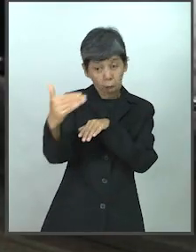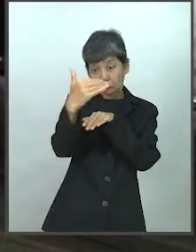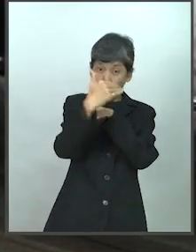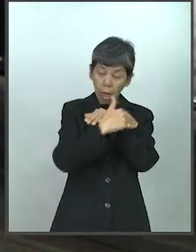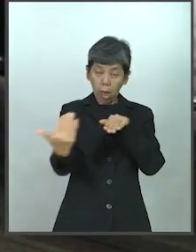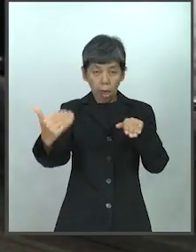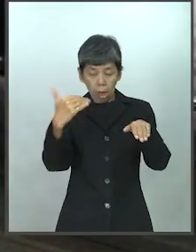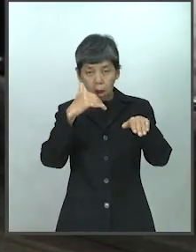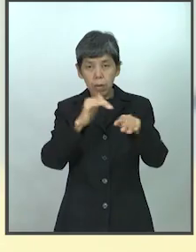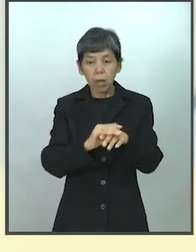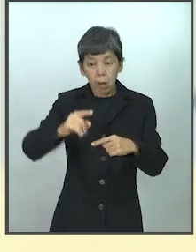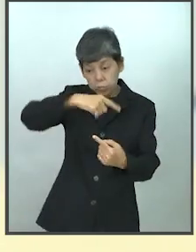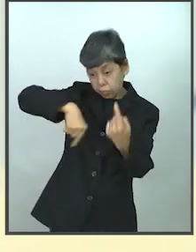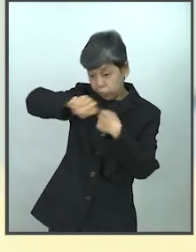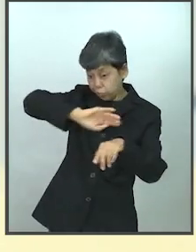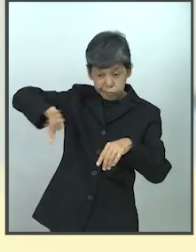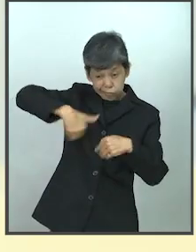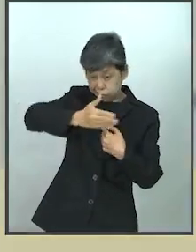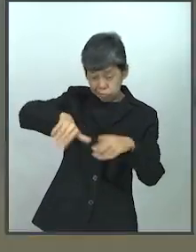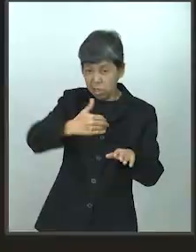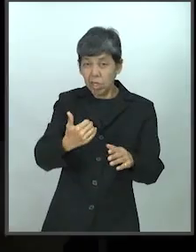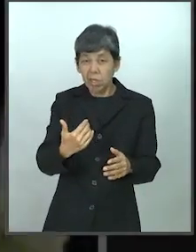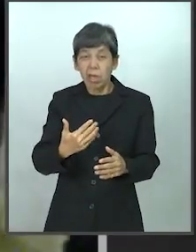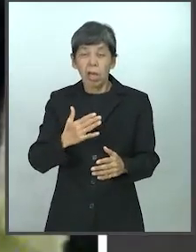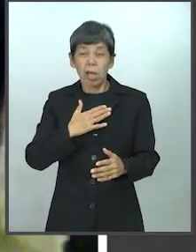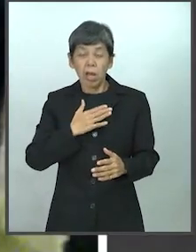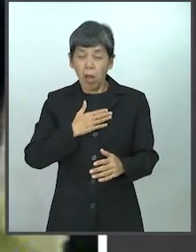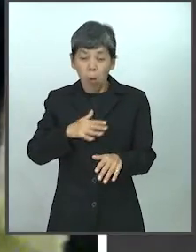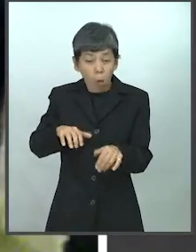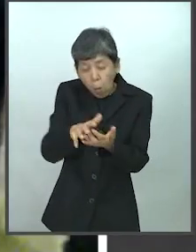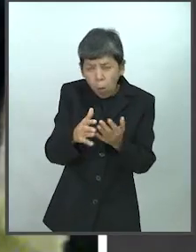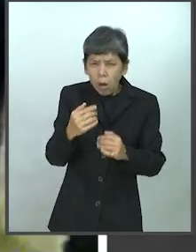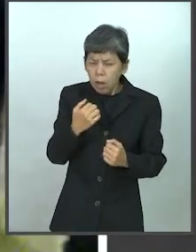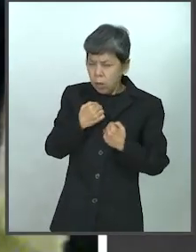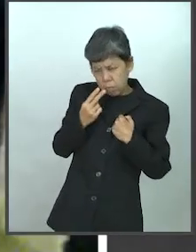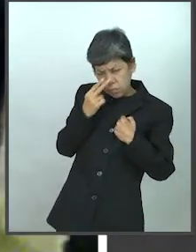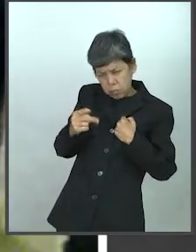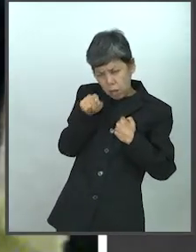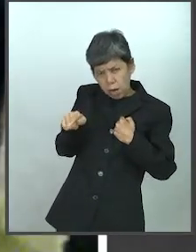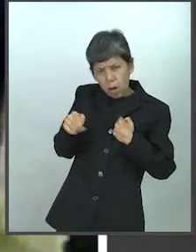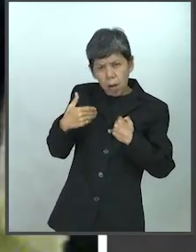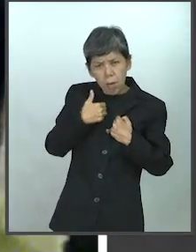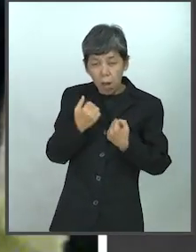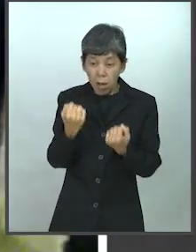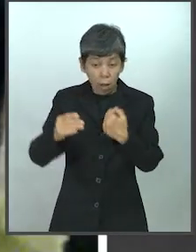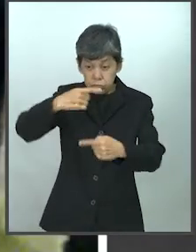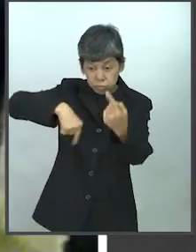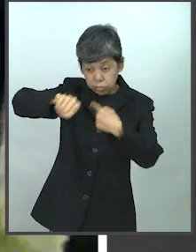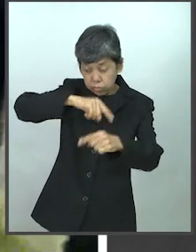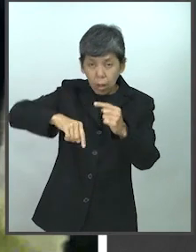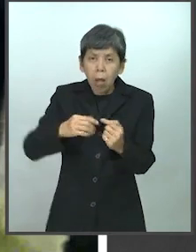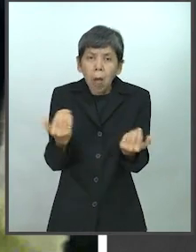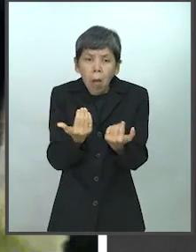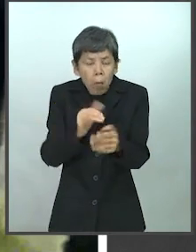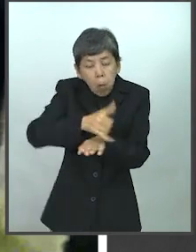าแล้วรถหมุนแล้วพี่เฮ้ยรถชนกันหรือเปล่าก็เลยมองไปเห็นรถมันหมุนแล้วมีเด็ก